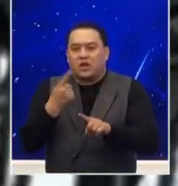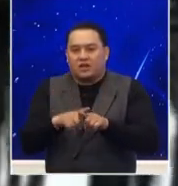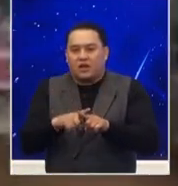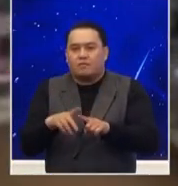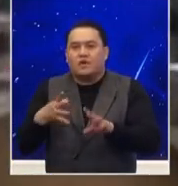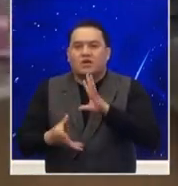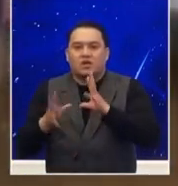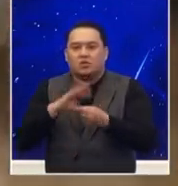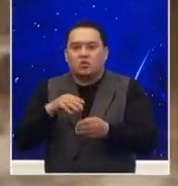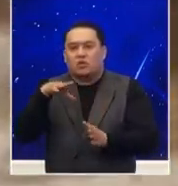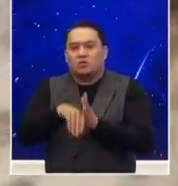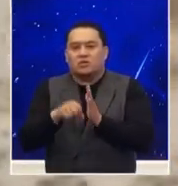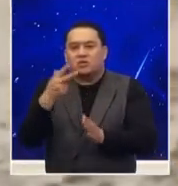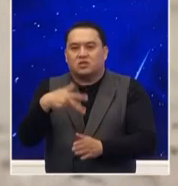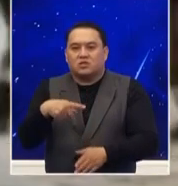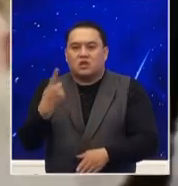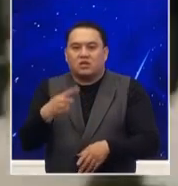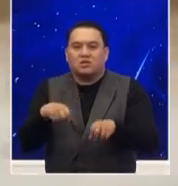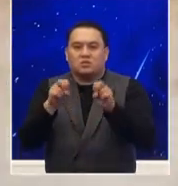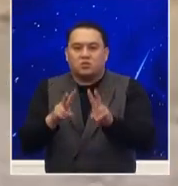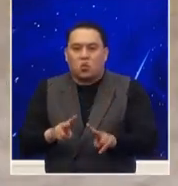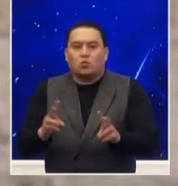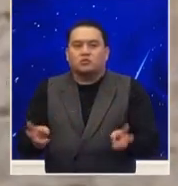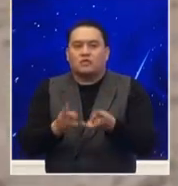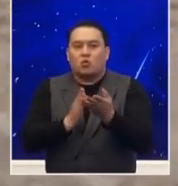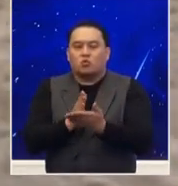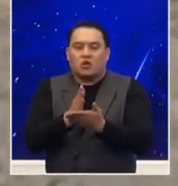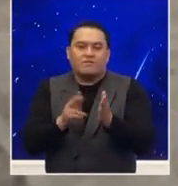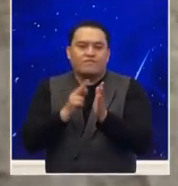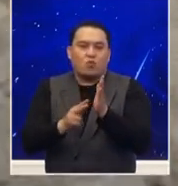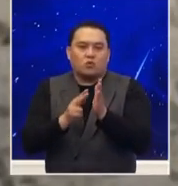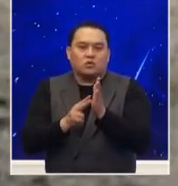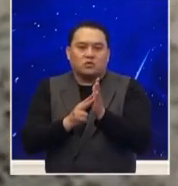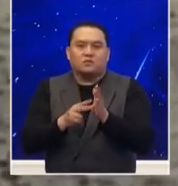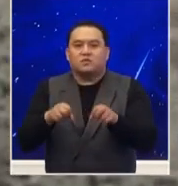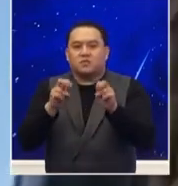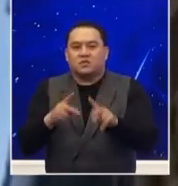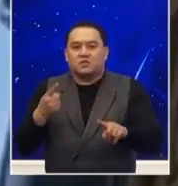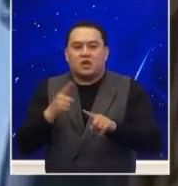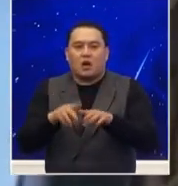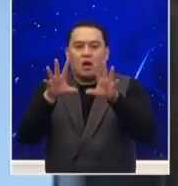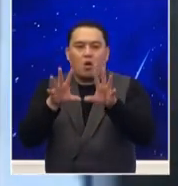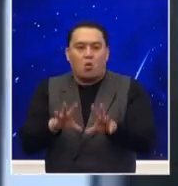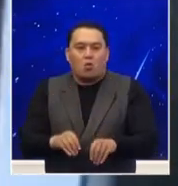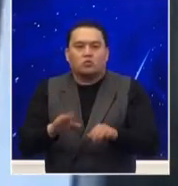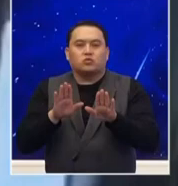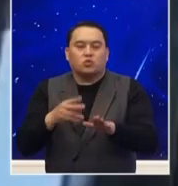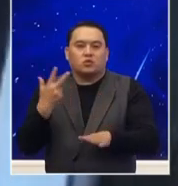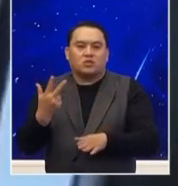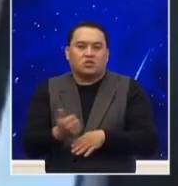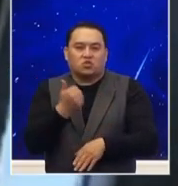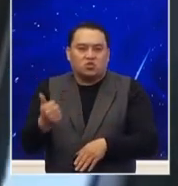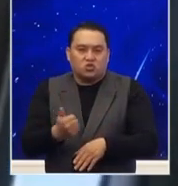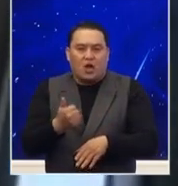В итоге был задействован 31 сотрудник противопожарной службы и 8 единиц техники. Потушить огонь удалось лишь 3 часа